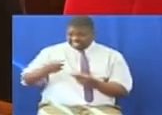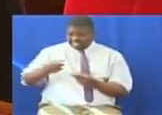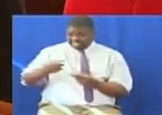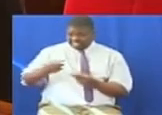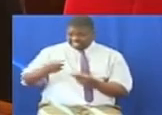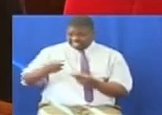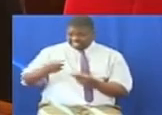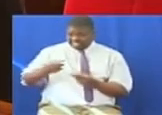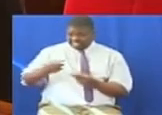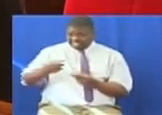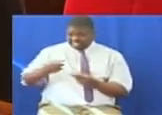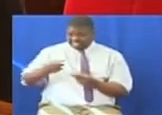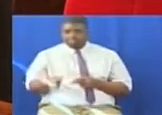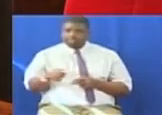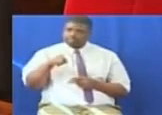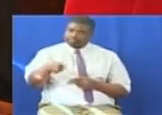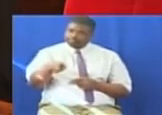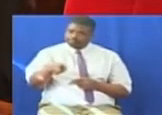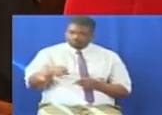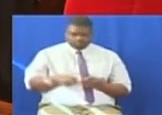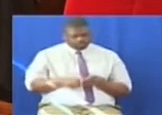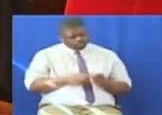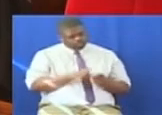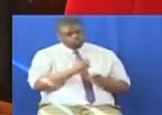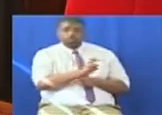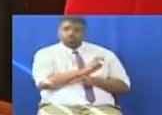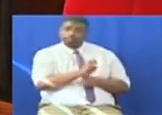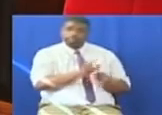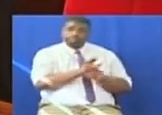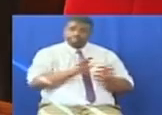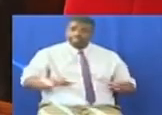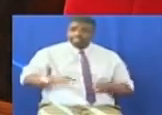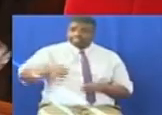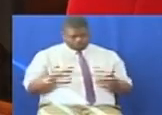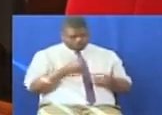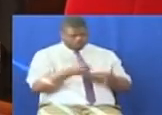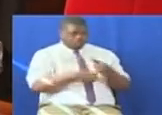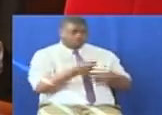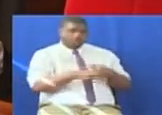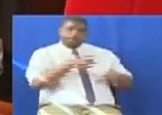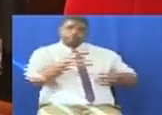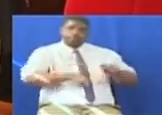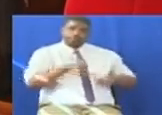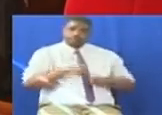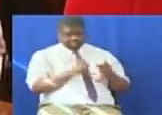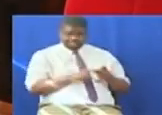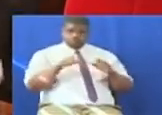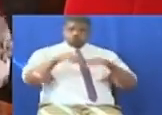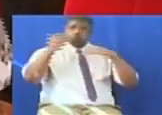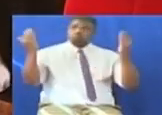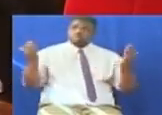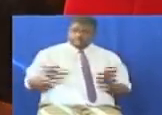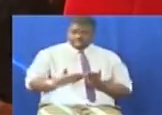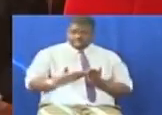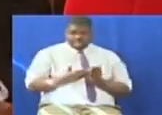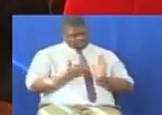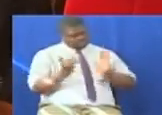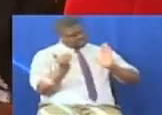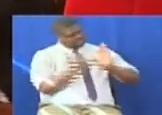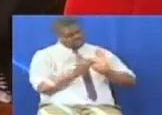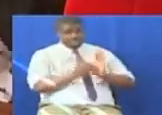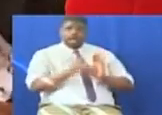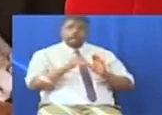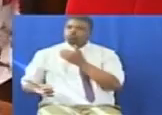Mheshimiwa Rais ameamini, na wewe ukawa umesimamia na sisi kuendelea kufanya kazi yetu. Bajeti ya corona tukiane ambazo zinatungwa na